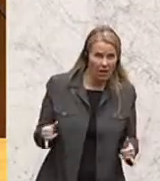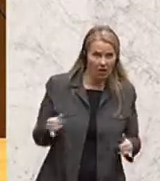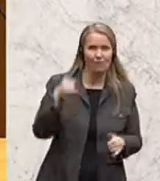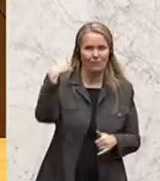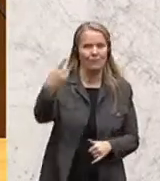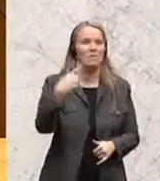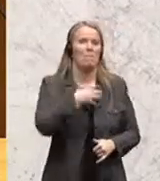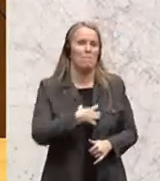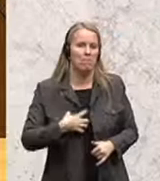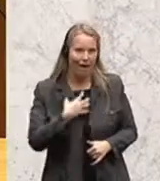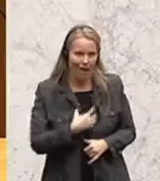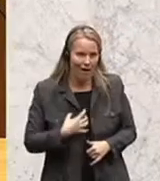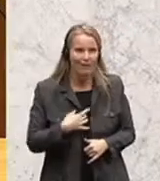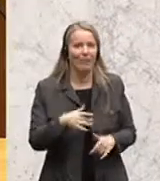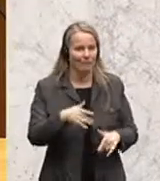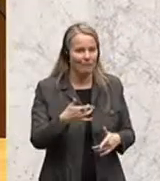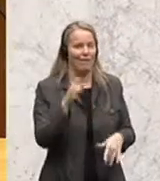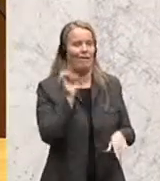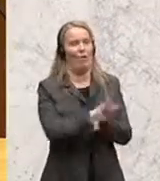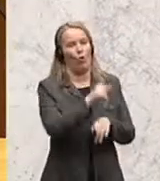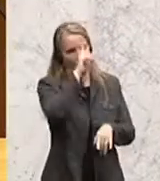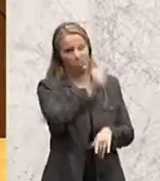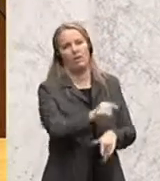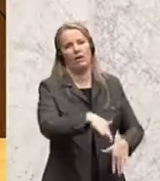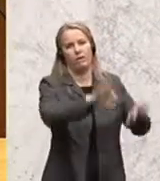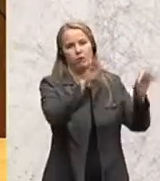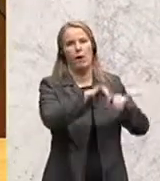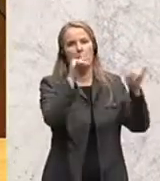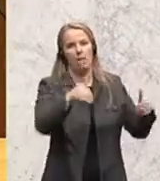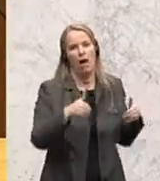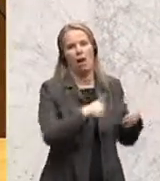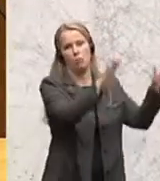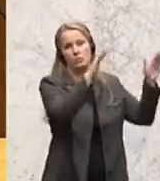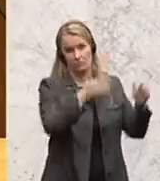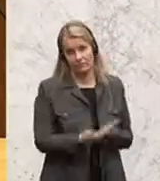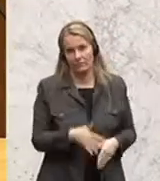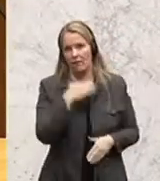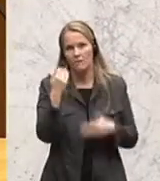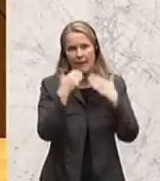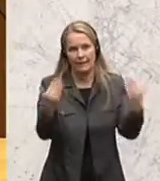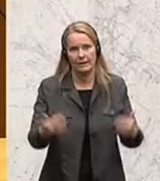haben die Bayern einen Deppen gefunden, der ihnen diese Bank abgenommen hat. Vielen Dank.